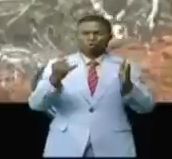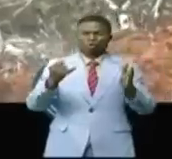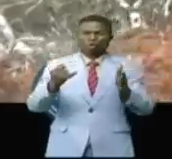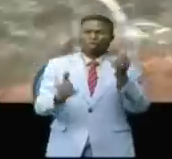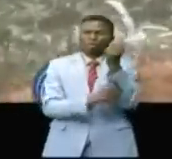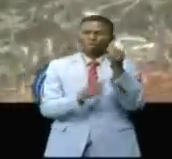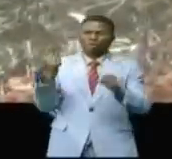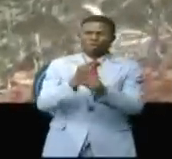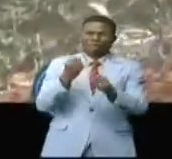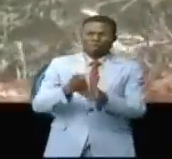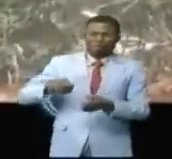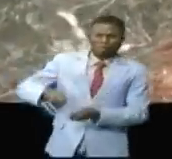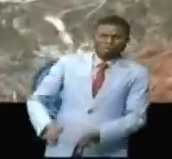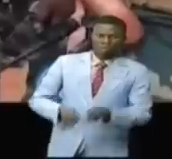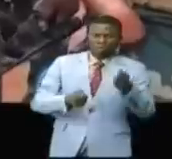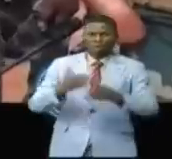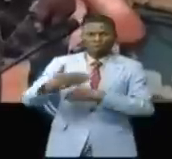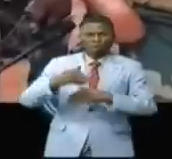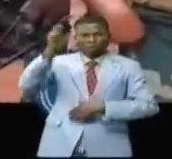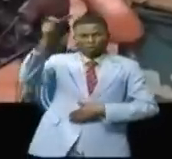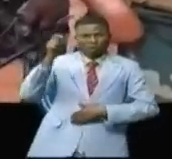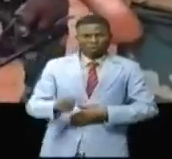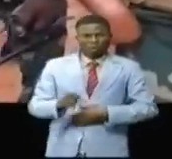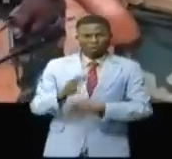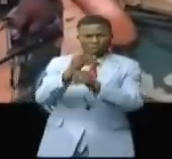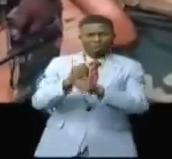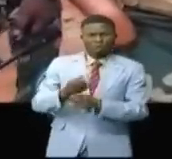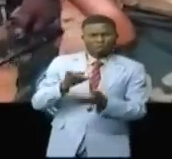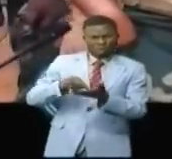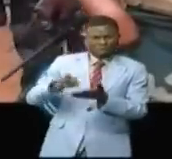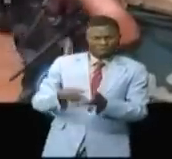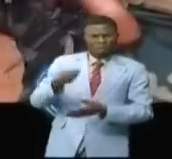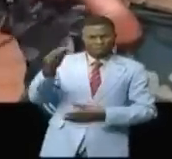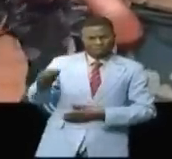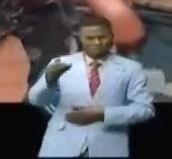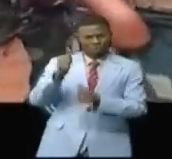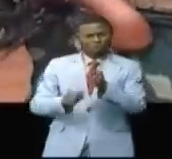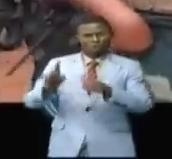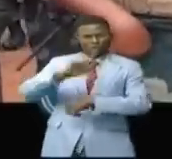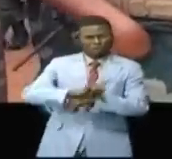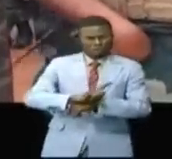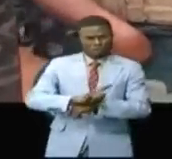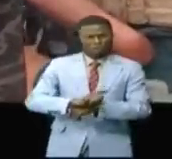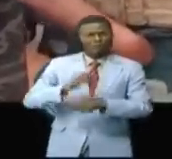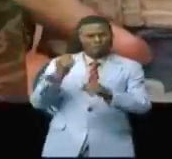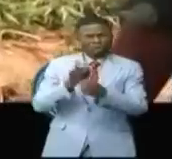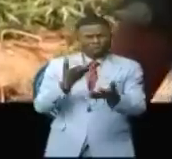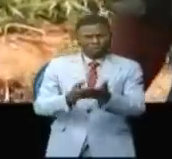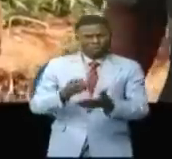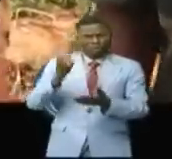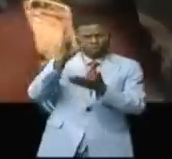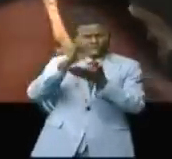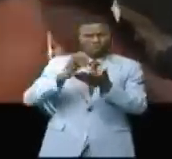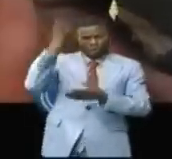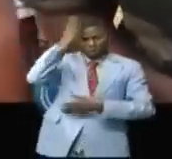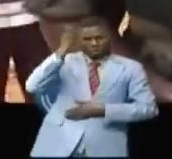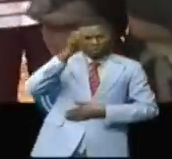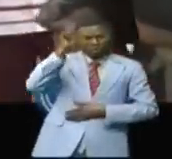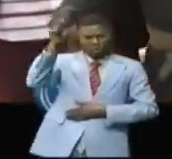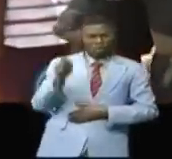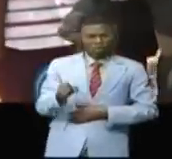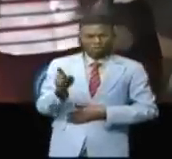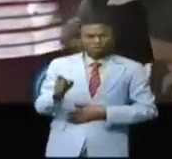cantonnier aux côtés des militaires et bénéficient de leur pain quotidien grâce à ce travail et général de brigade et - quoi julien